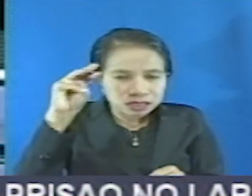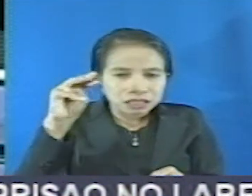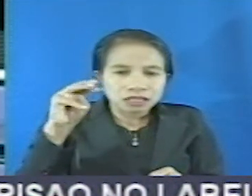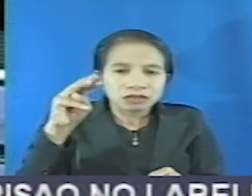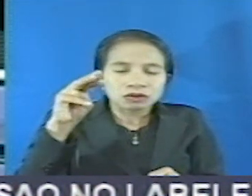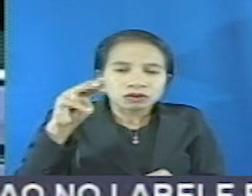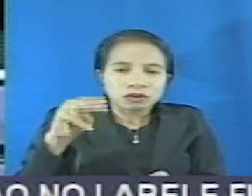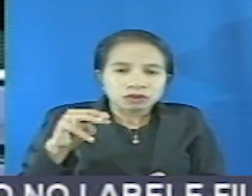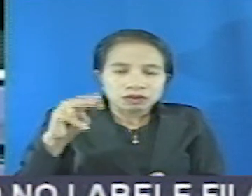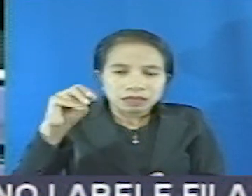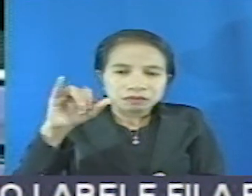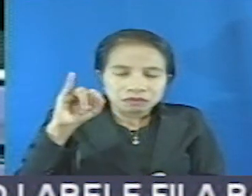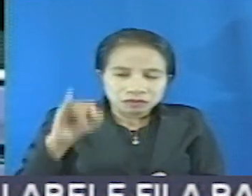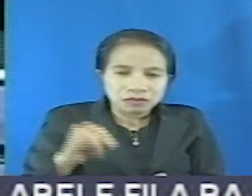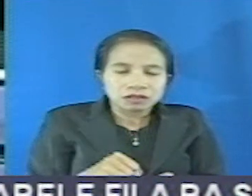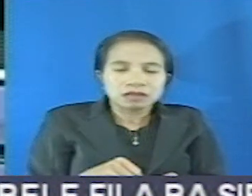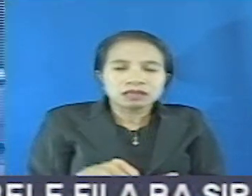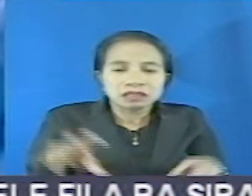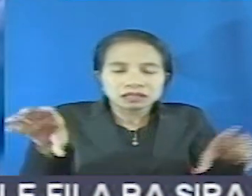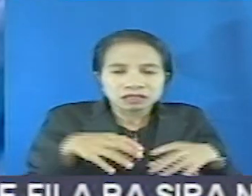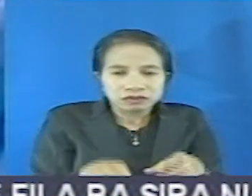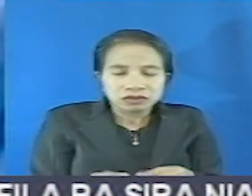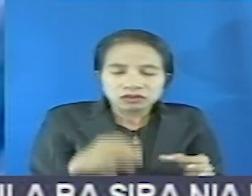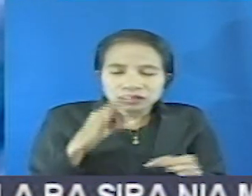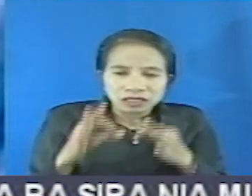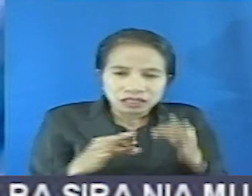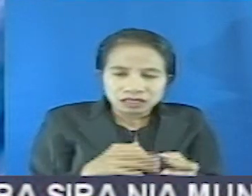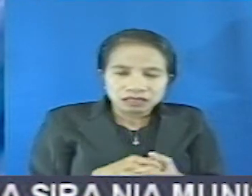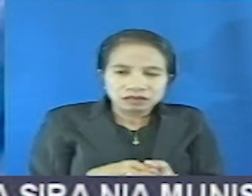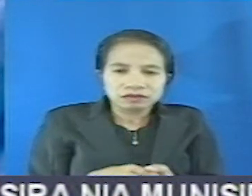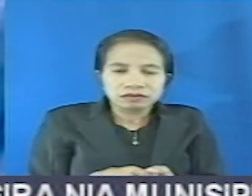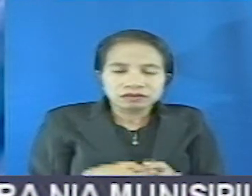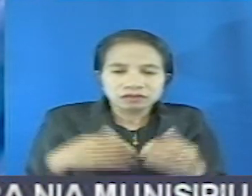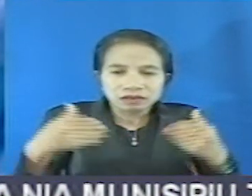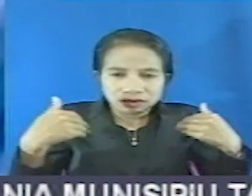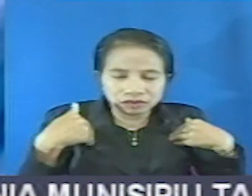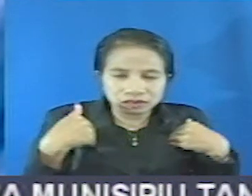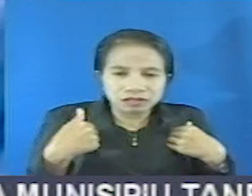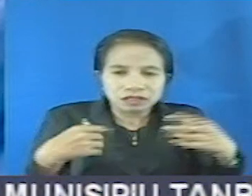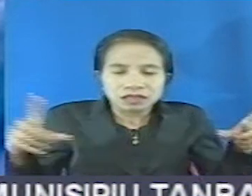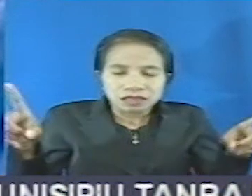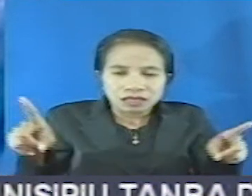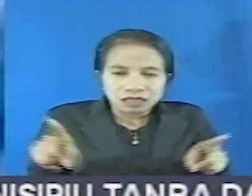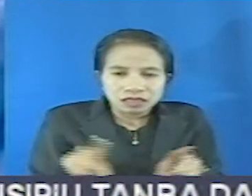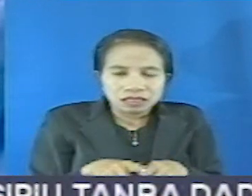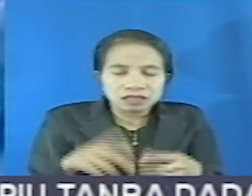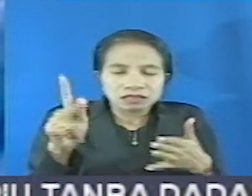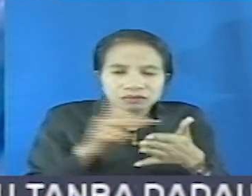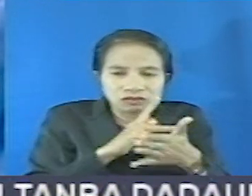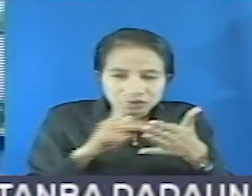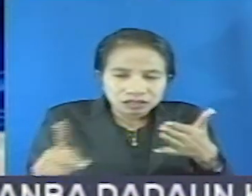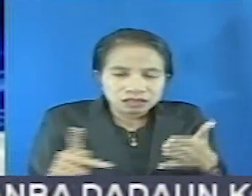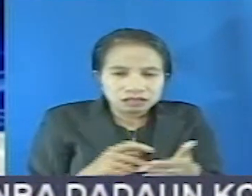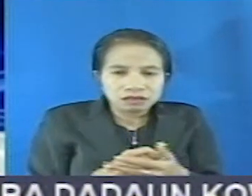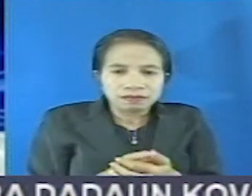halu intervensaun sira hansene ne pelo menos iha ona indisiu sira nebe ligado ho krimi ninia